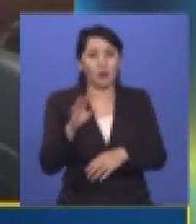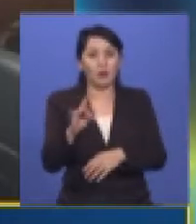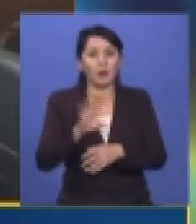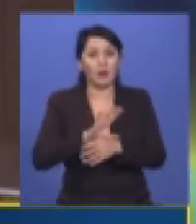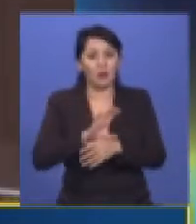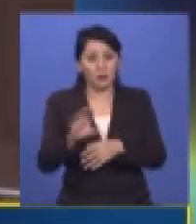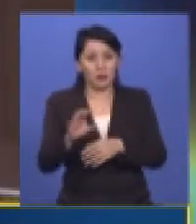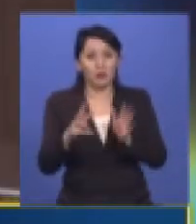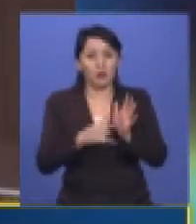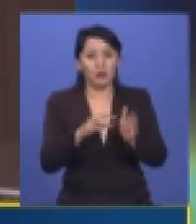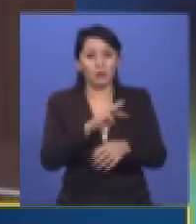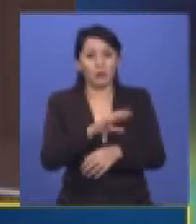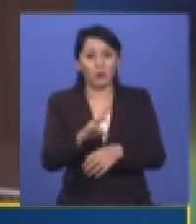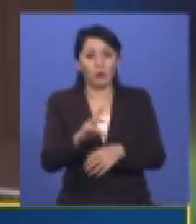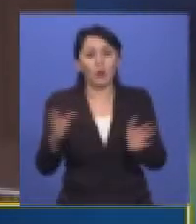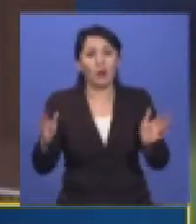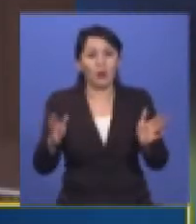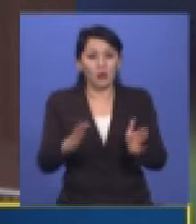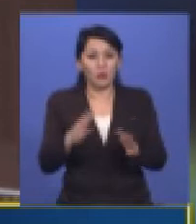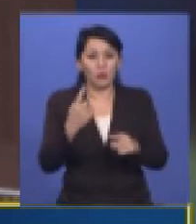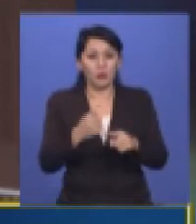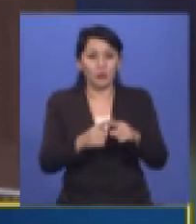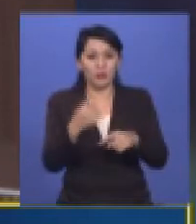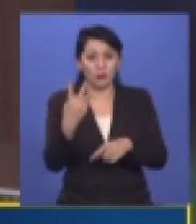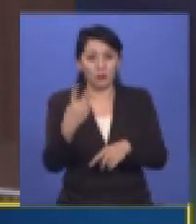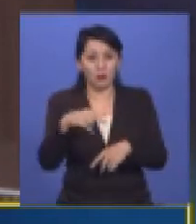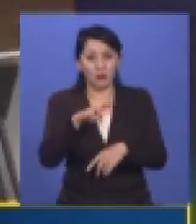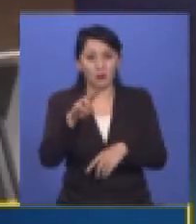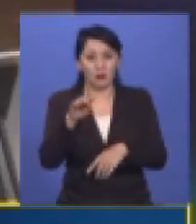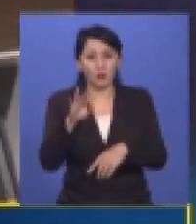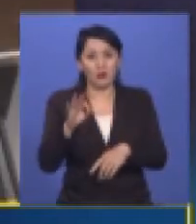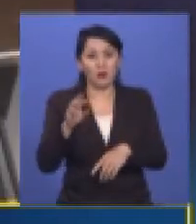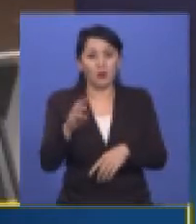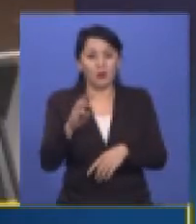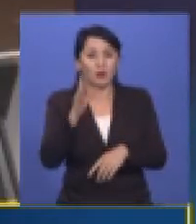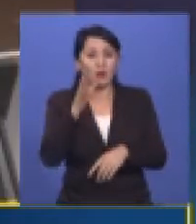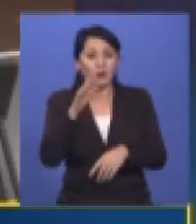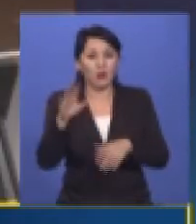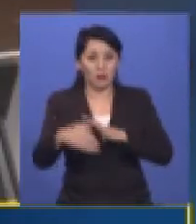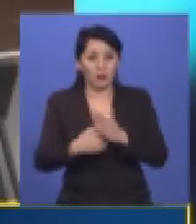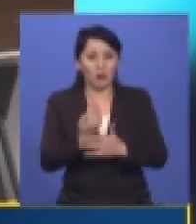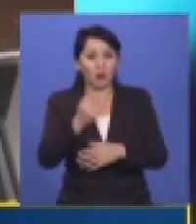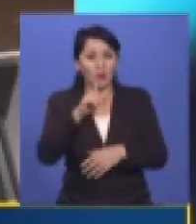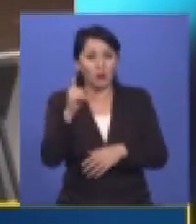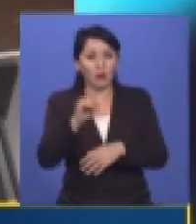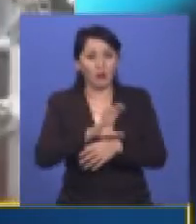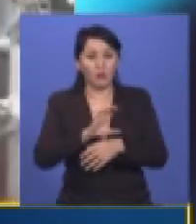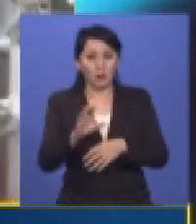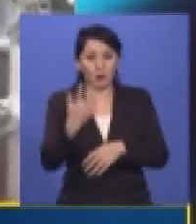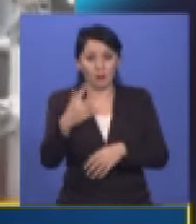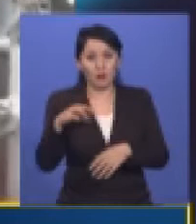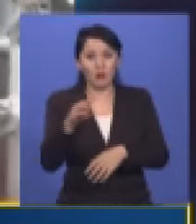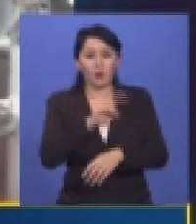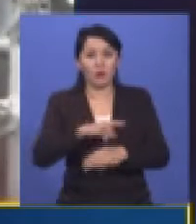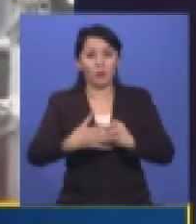газдары шығарындыларын 8 миллион тоннаға азайтып, қосымша 20 миллиард киловатт сағатына жасыл энергия өндіруге және 3000